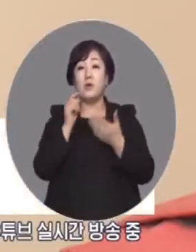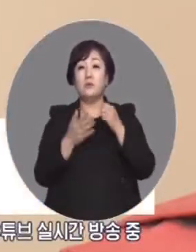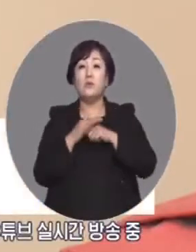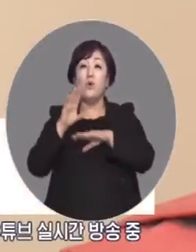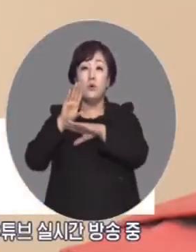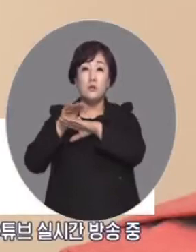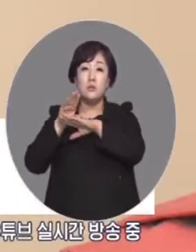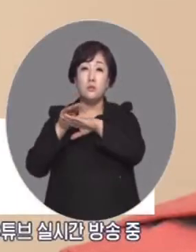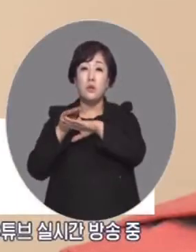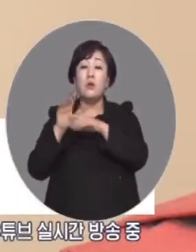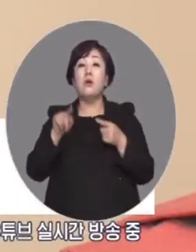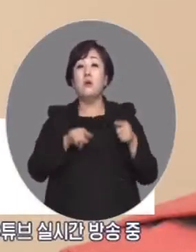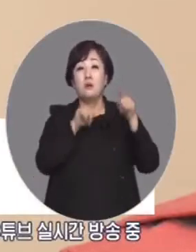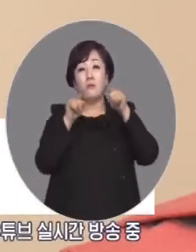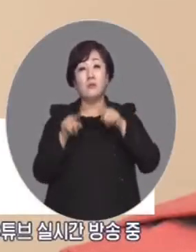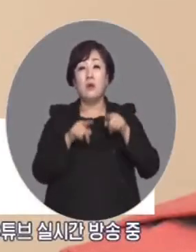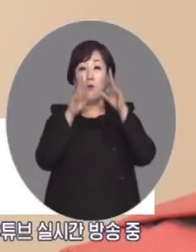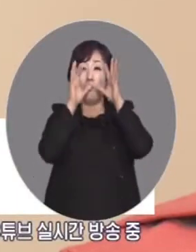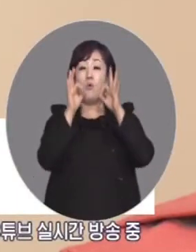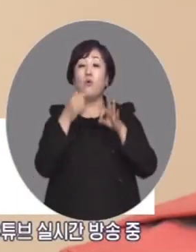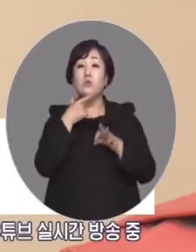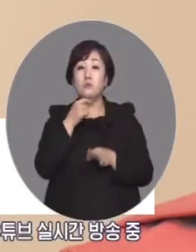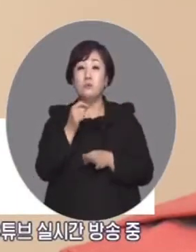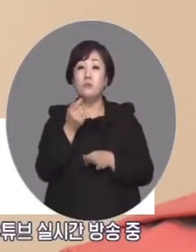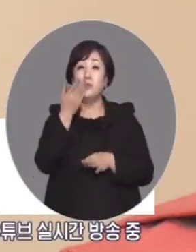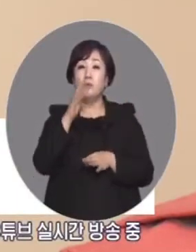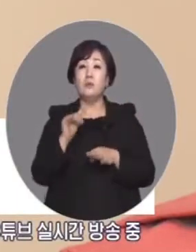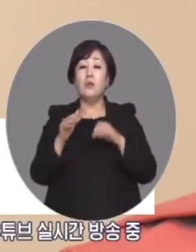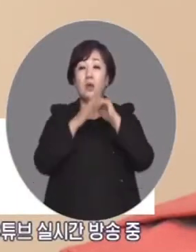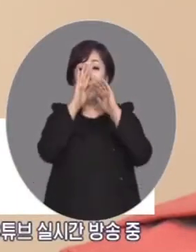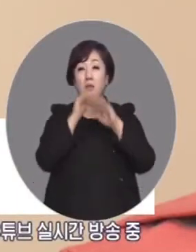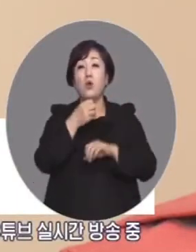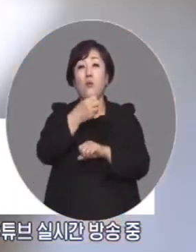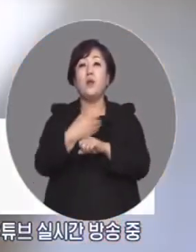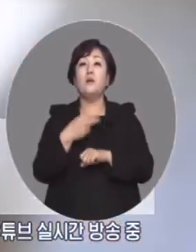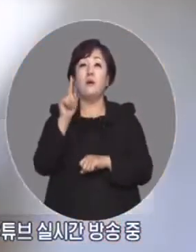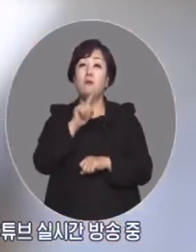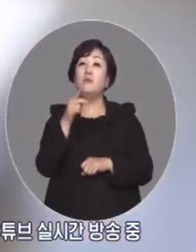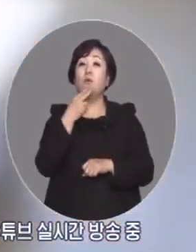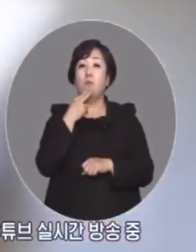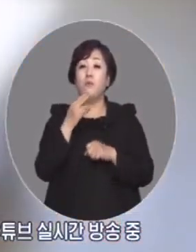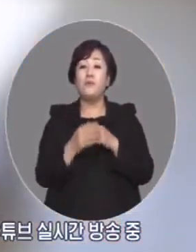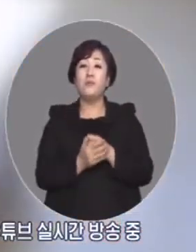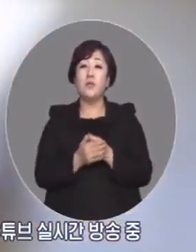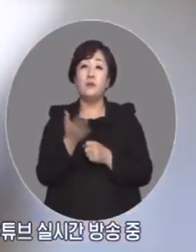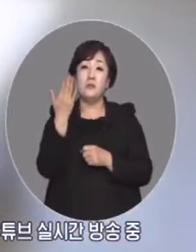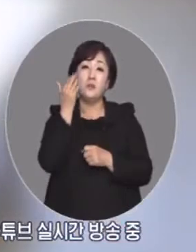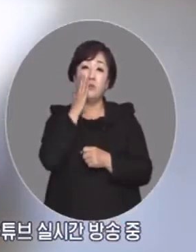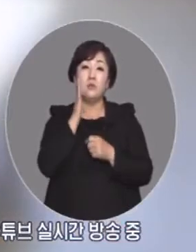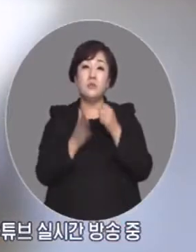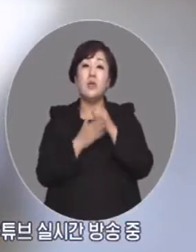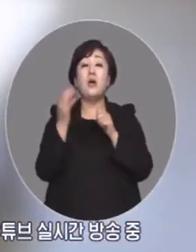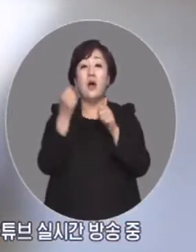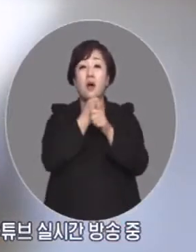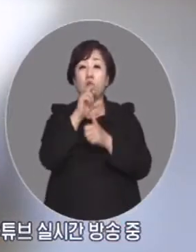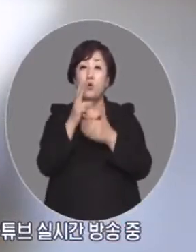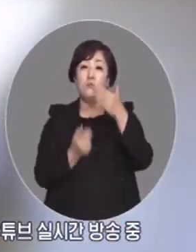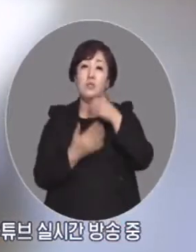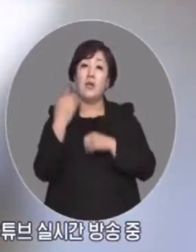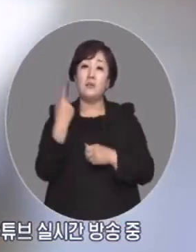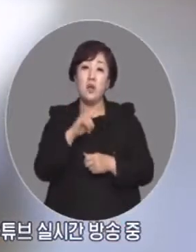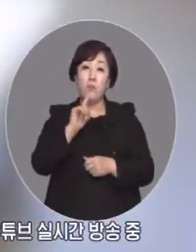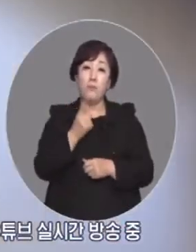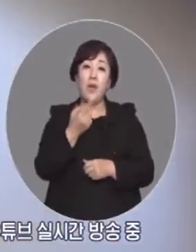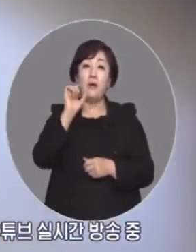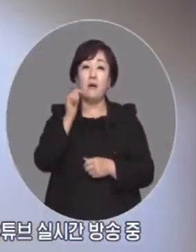CCTV 영상은 물론 범죄 사실 내용조차도 하나도 알려주지 않은 채 지난해 울산에서만 아동학대 1,100여